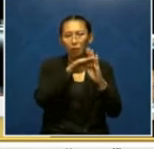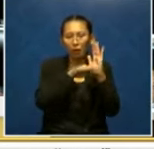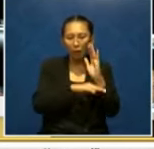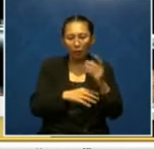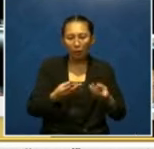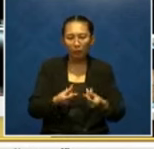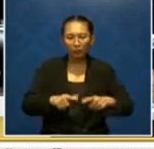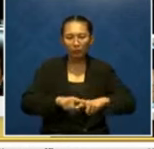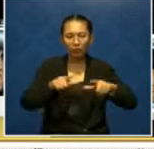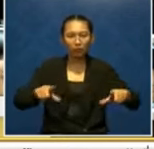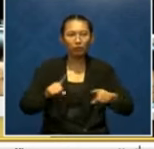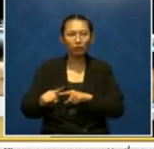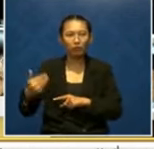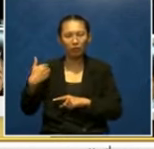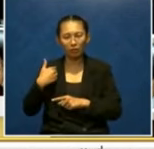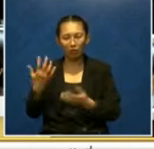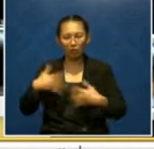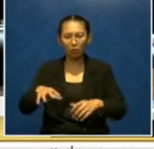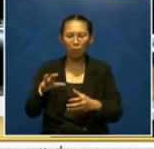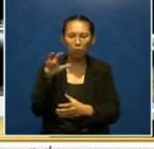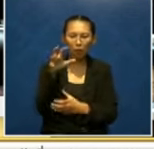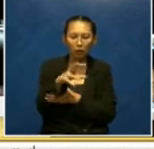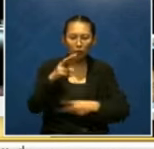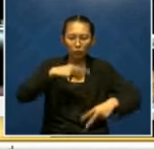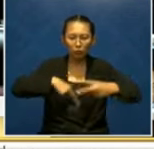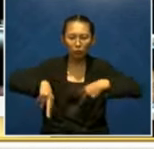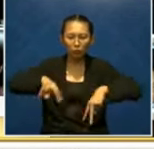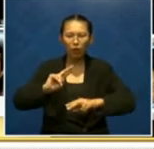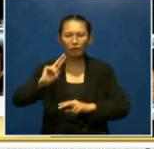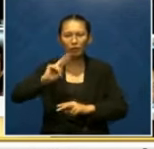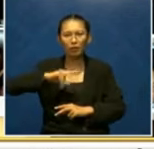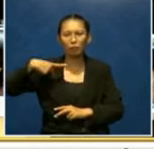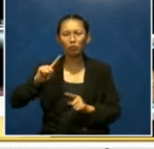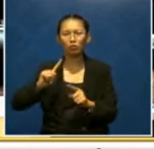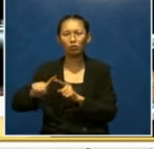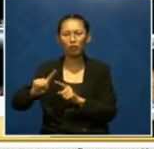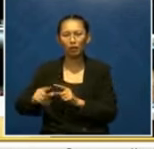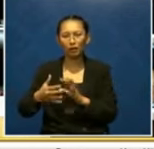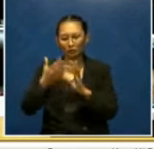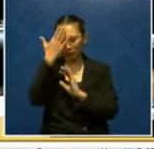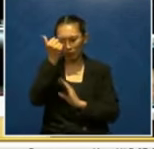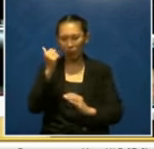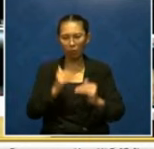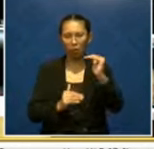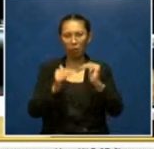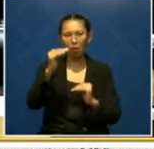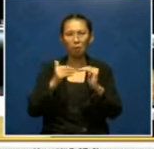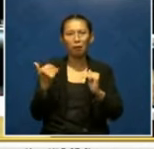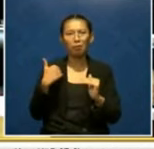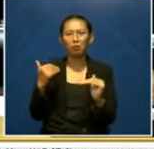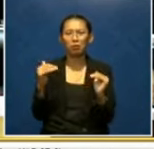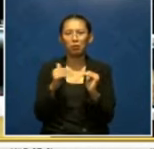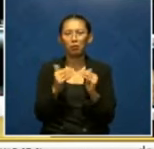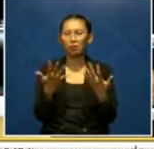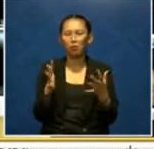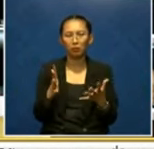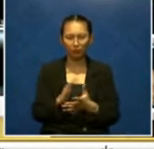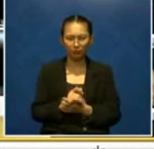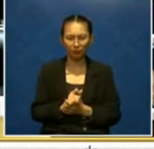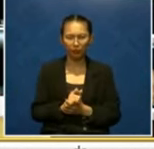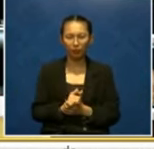ที่ดินและควบคุมการใช้ประโยชน์ของที่ดินที่มีประสิทธิภาพทำให้มีความเหลื่อมล้ำและไม่เป็นธรรมในการเข้าถึงทรัพยากรที่ดิน